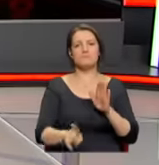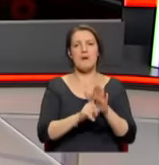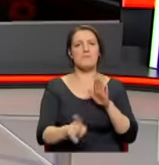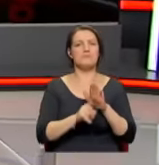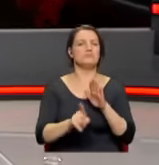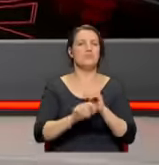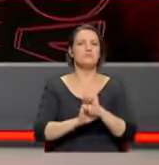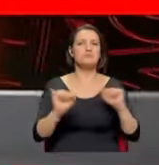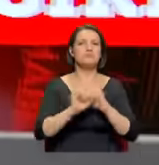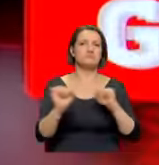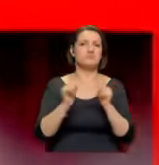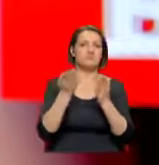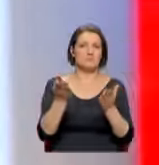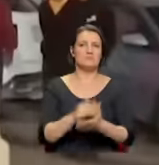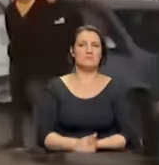girdiler